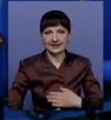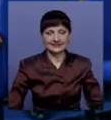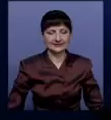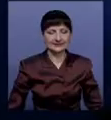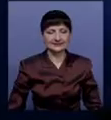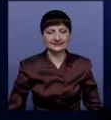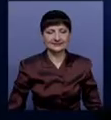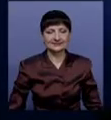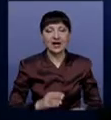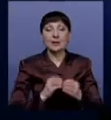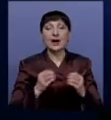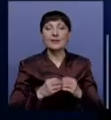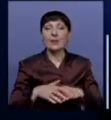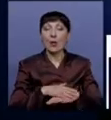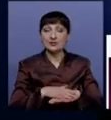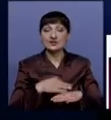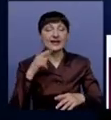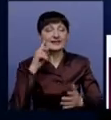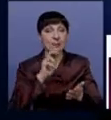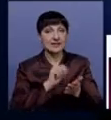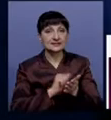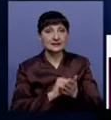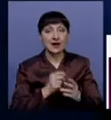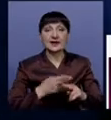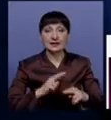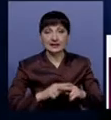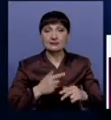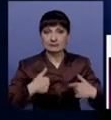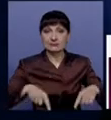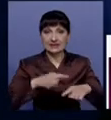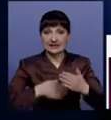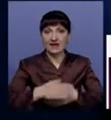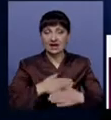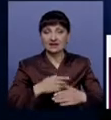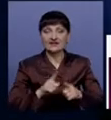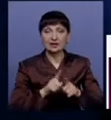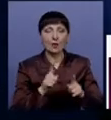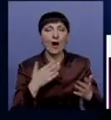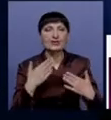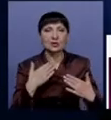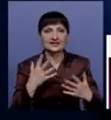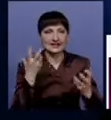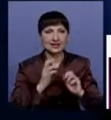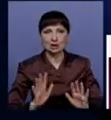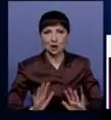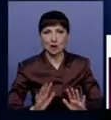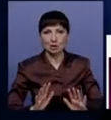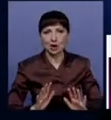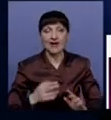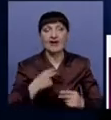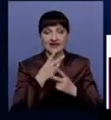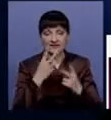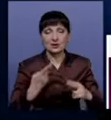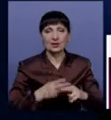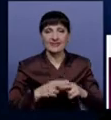возможностями. Проблема общества, все-таки я заметила, что к таким людям, как нам, все равно относятся как-то несерьезно, да? Я вижу вот